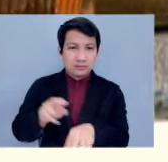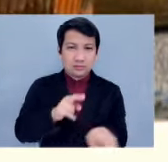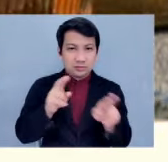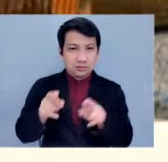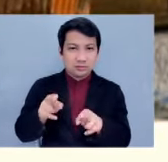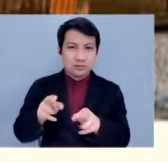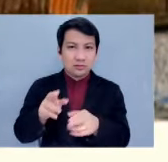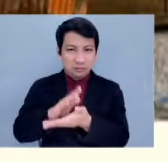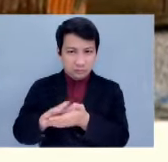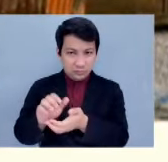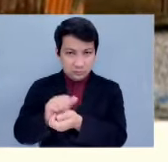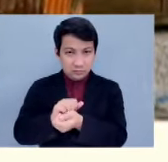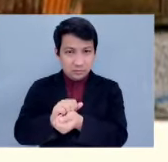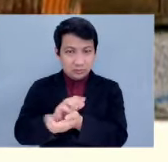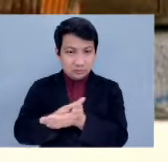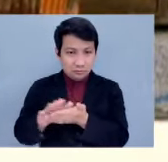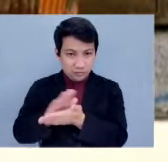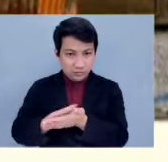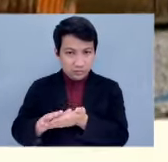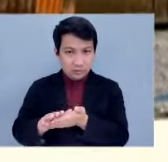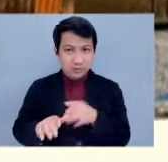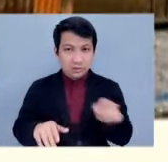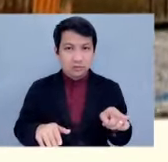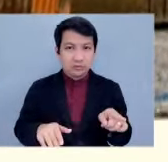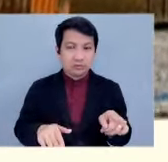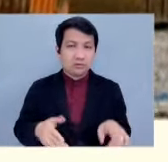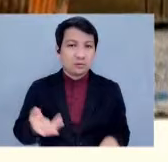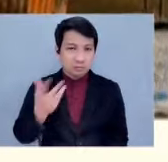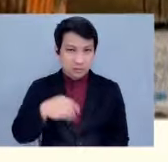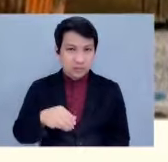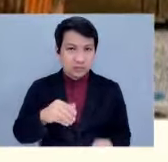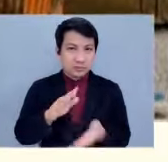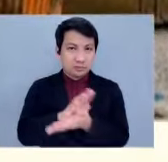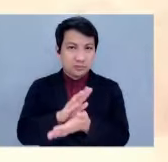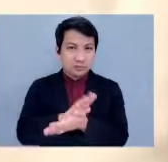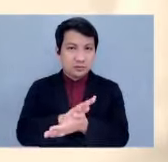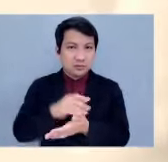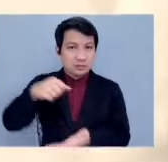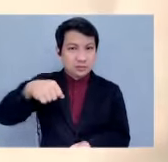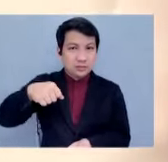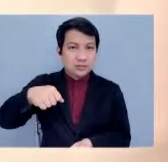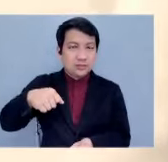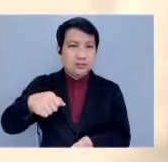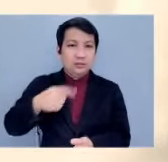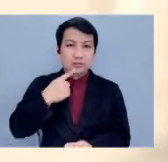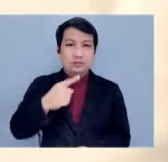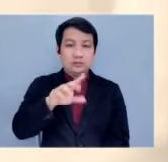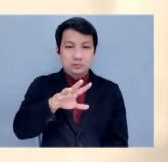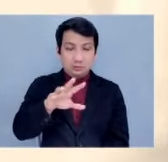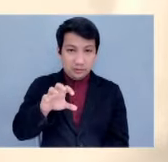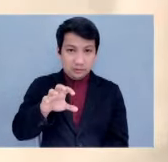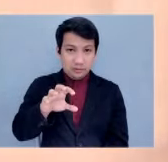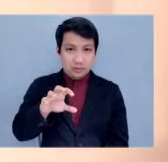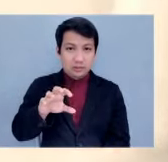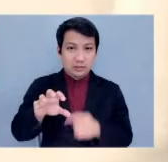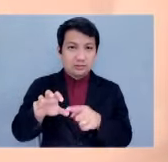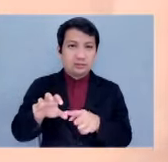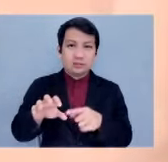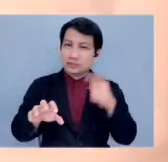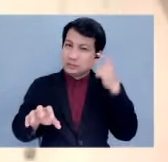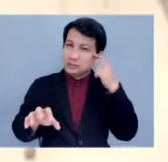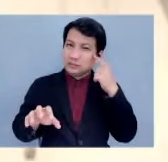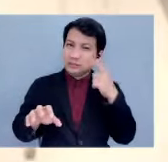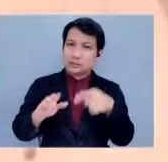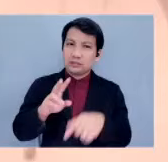pa. Literal na, this is the last paper bag you'll ever need. Sa puhunang 500 pesos, naisipang simula ni Valerie